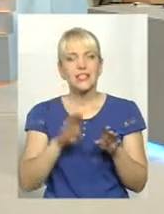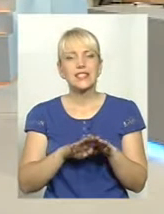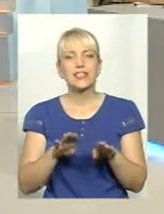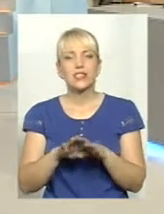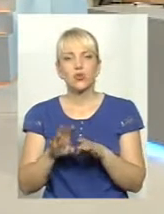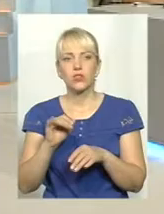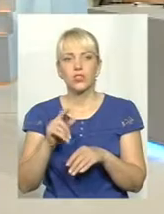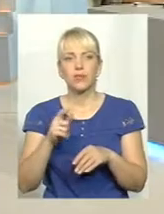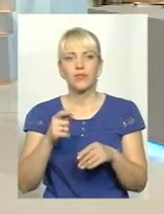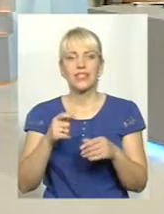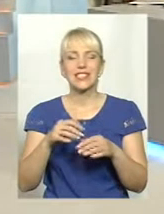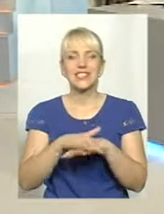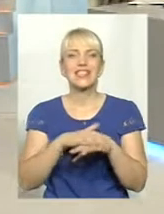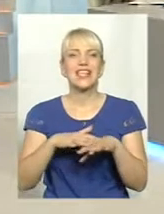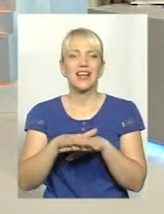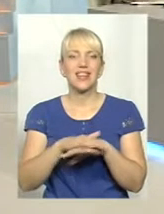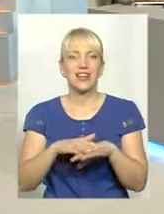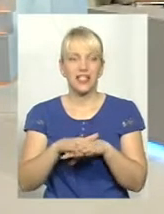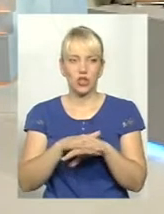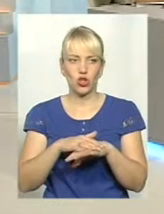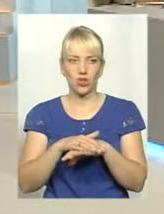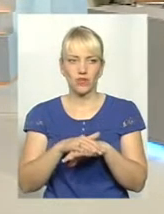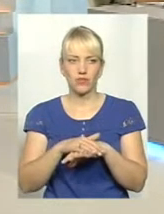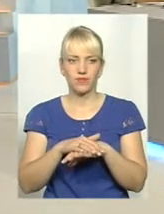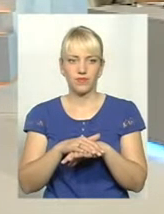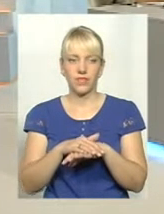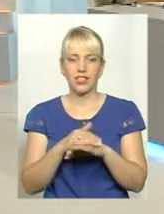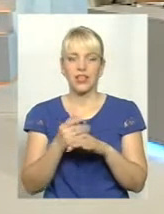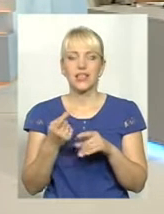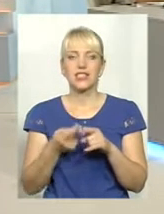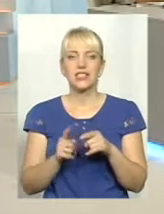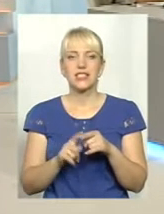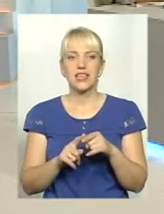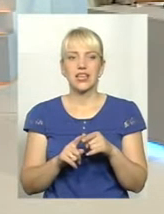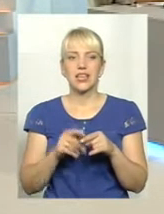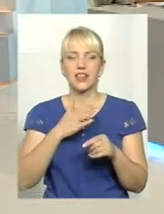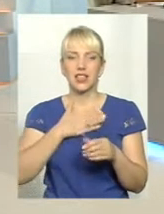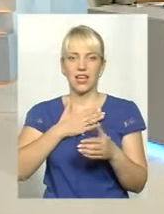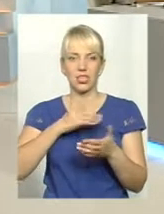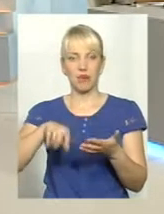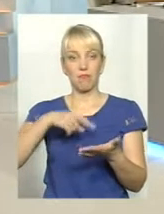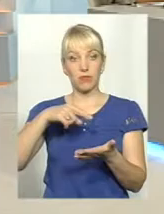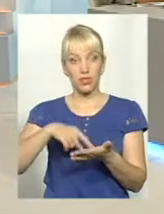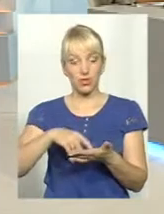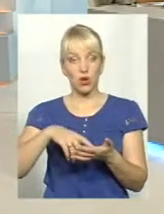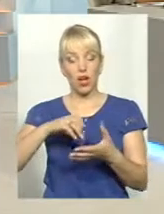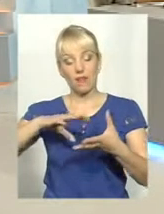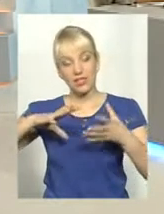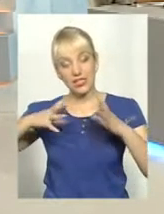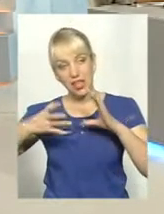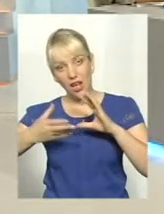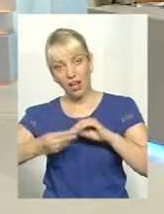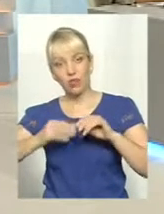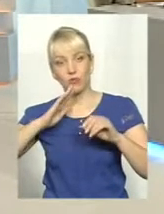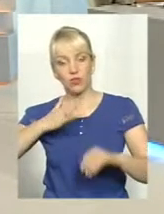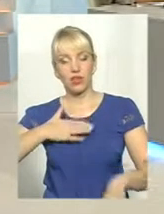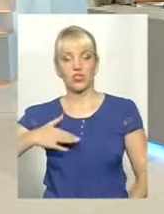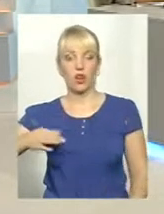і Європи, і навіть інших частин світу. Я думаю, що це основна асоціація. Багато хто говорить, що